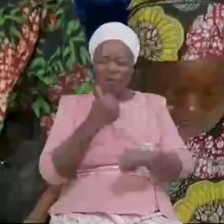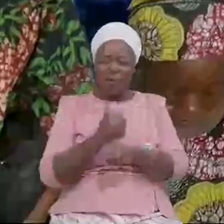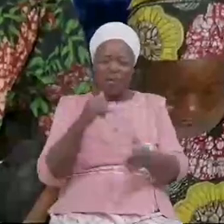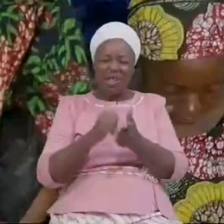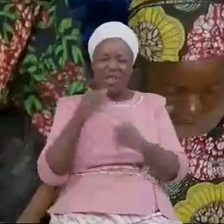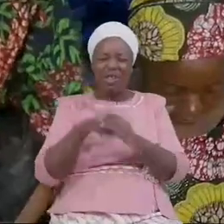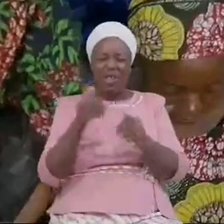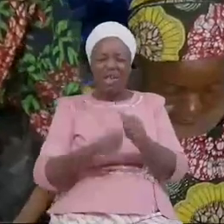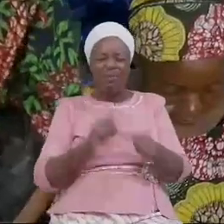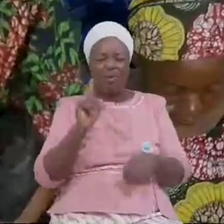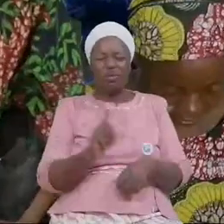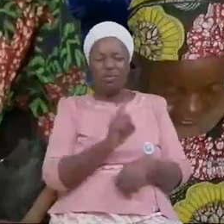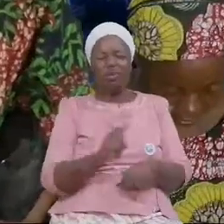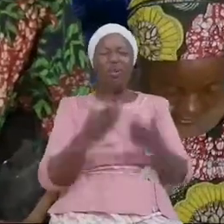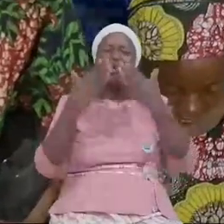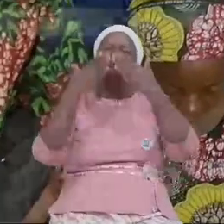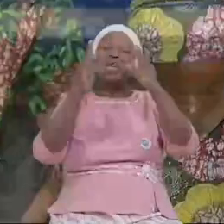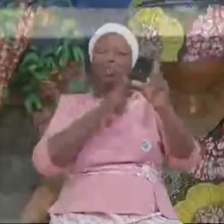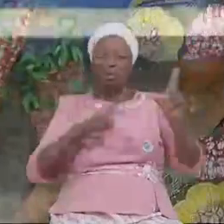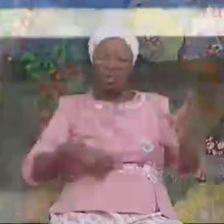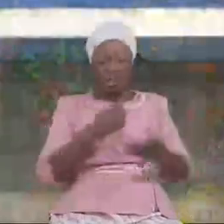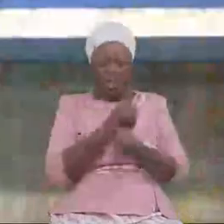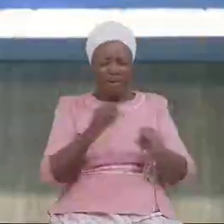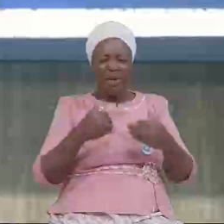Merci Seigneur, le salut est venu,